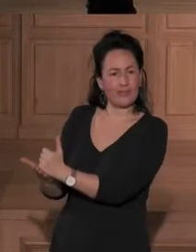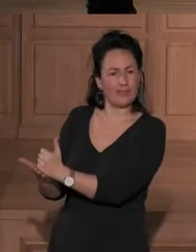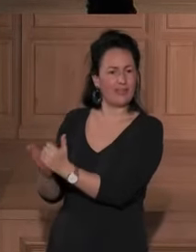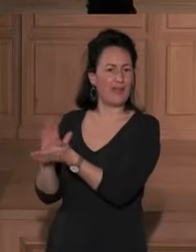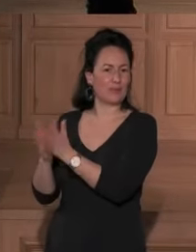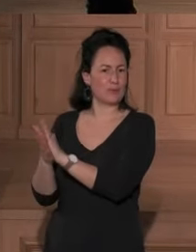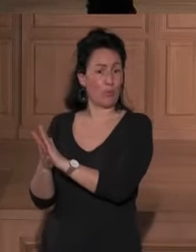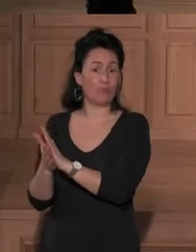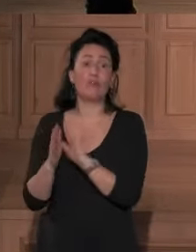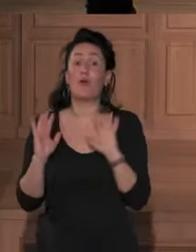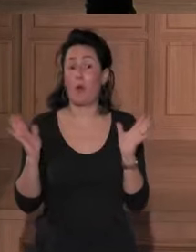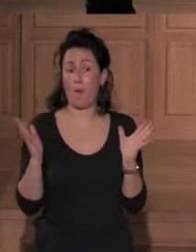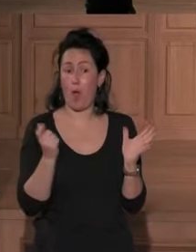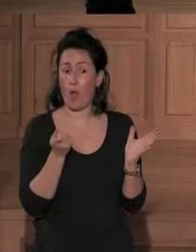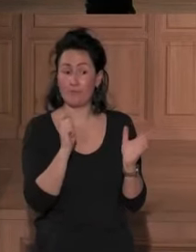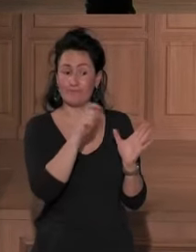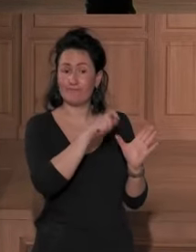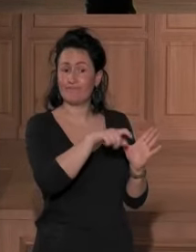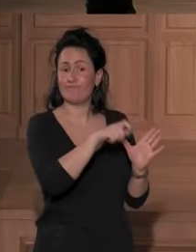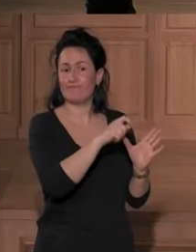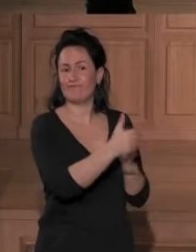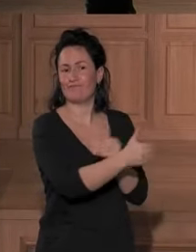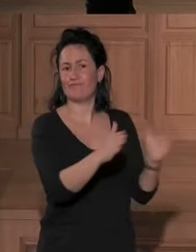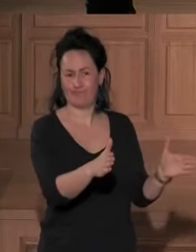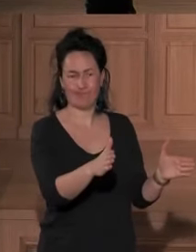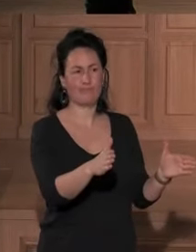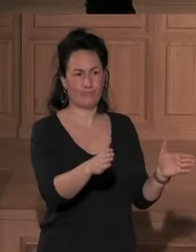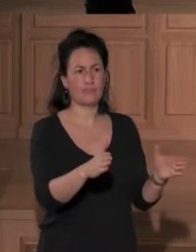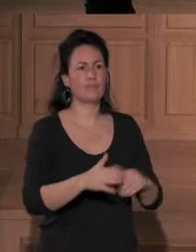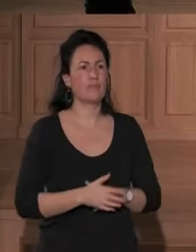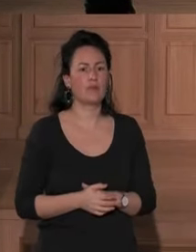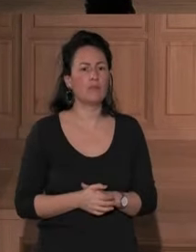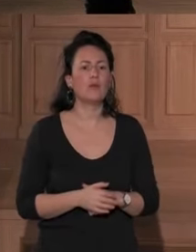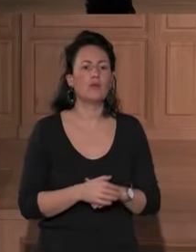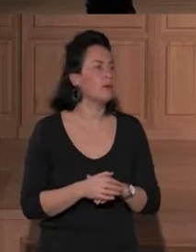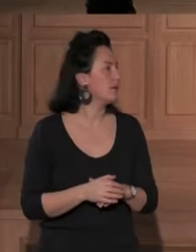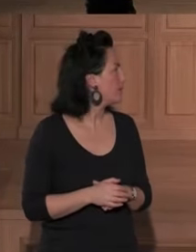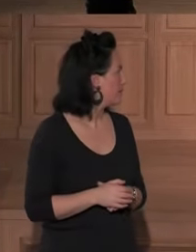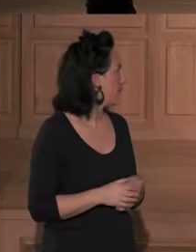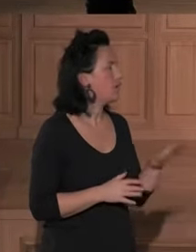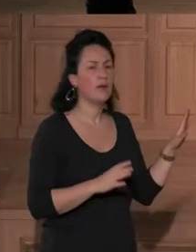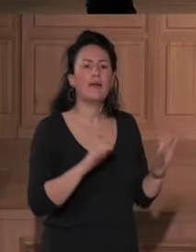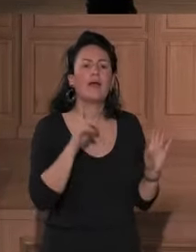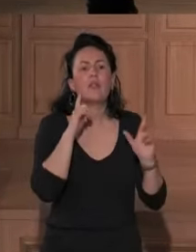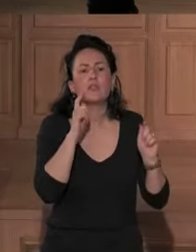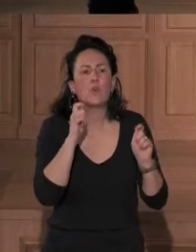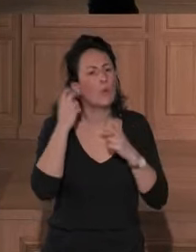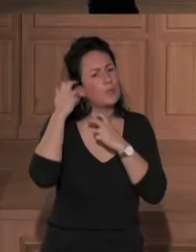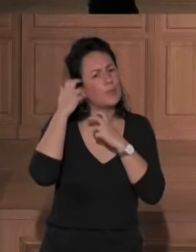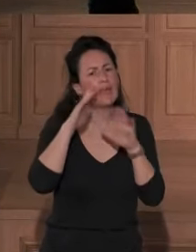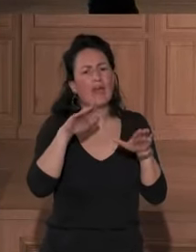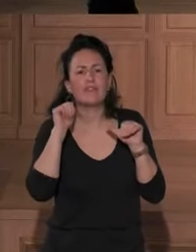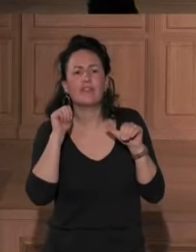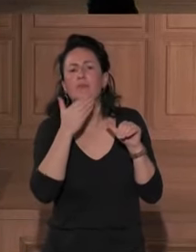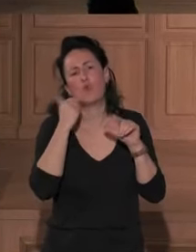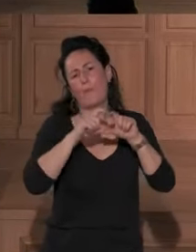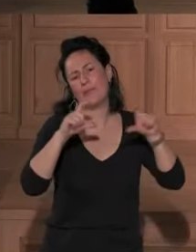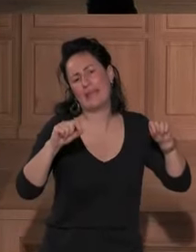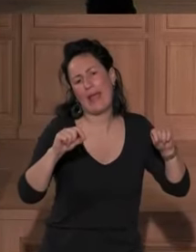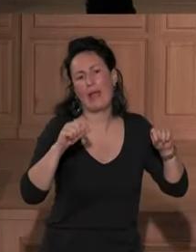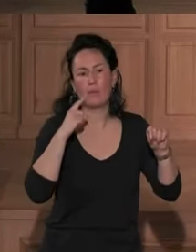remplissant ces boîtes de choses qui ne font pas de bruit parce qu'il faut qu'on continue la conversation. Alors ça peut être